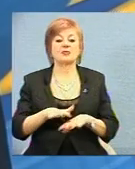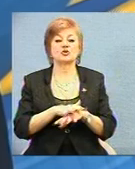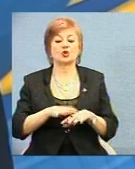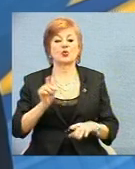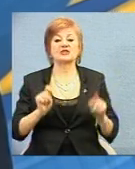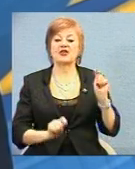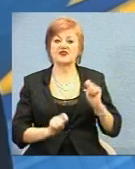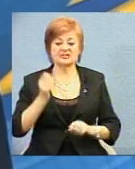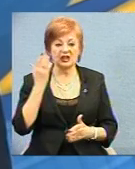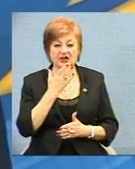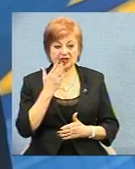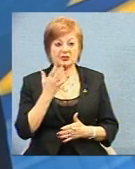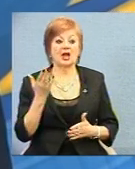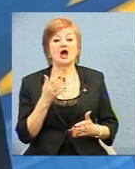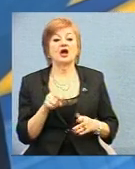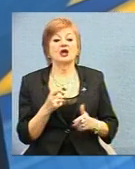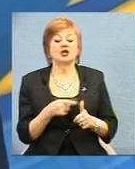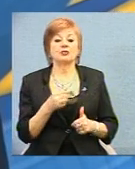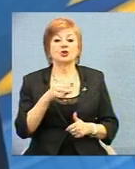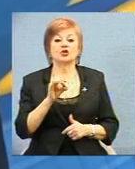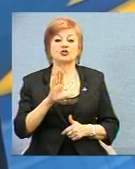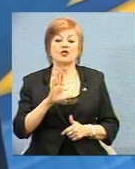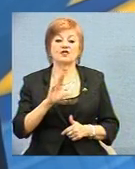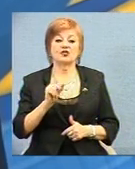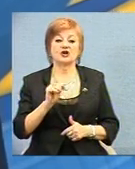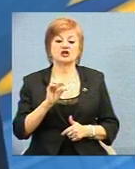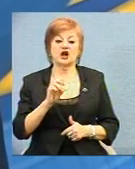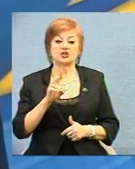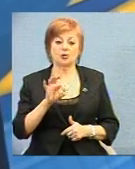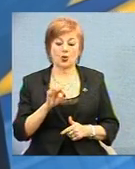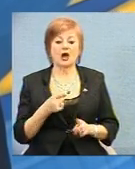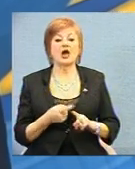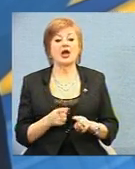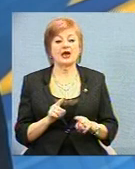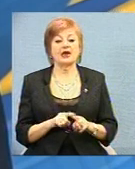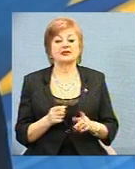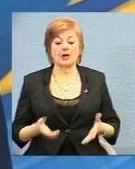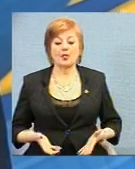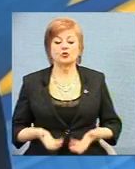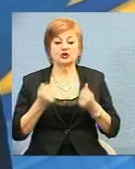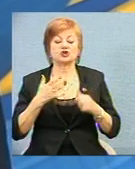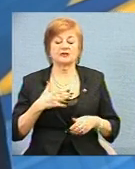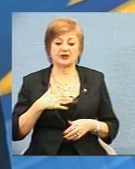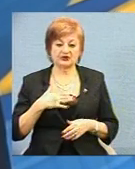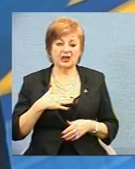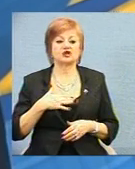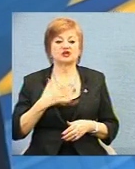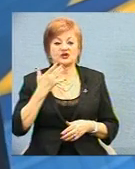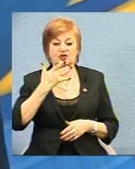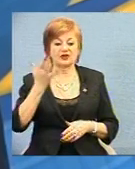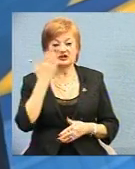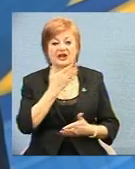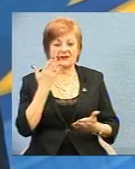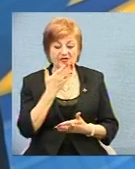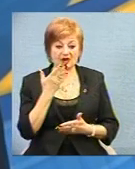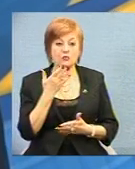кінофестиваль за підтримки кіноконцертної зали імені Довженка. Головний задум – пропагування та підтримка вітчизняного кіно, а також фільмів та